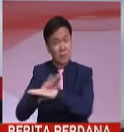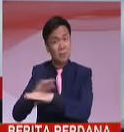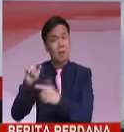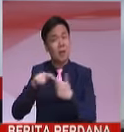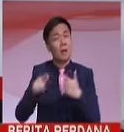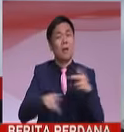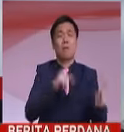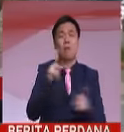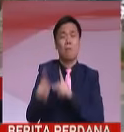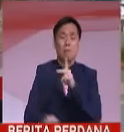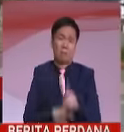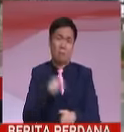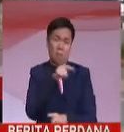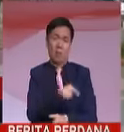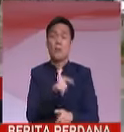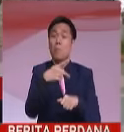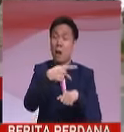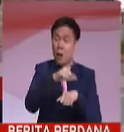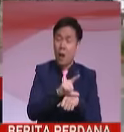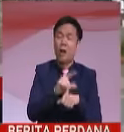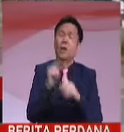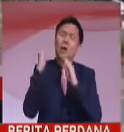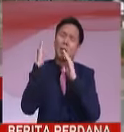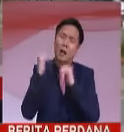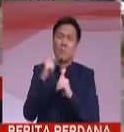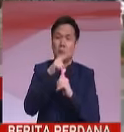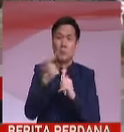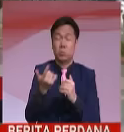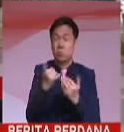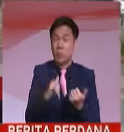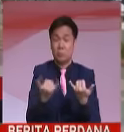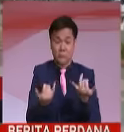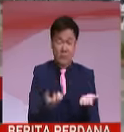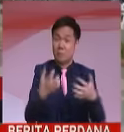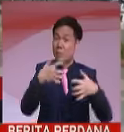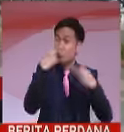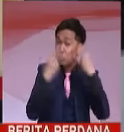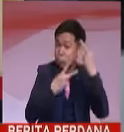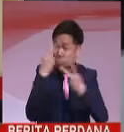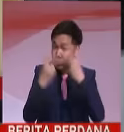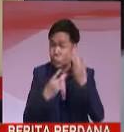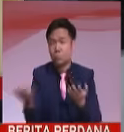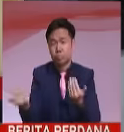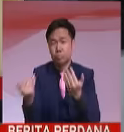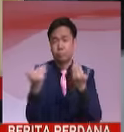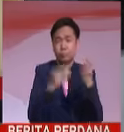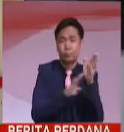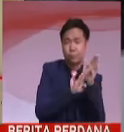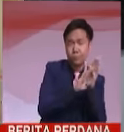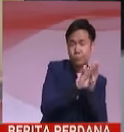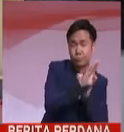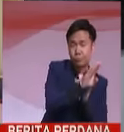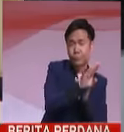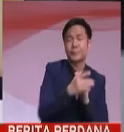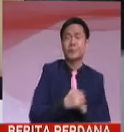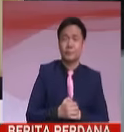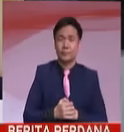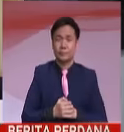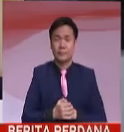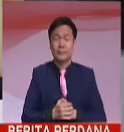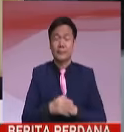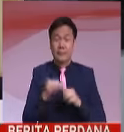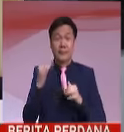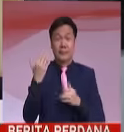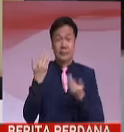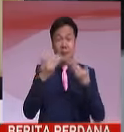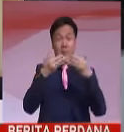penduduk tempatan berharap industri pelancongan di kembali pulih dan telah dibuka